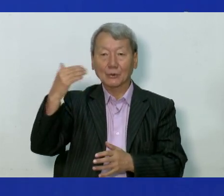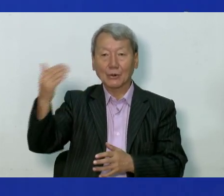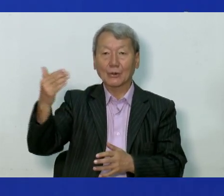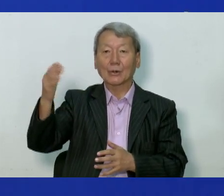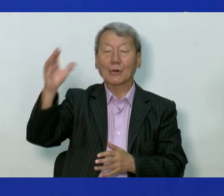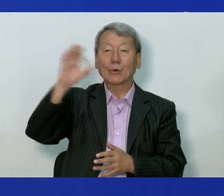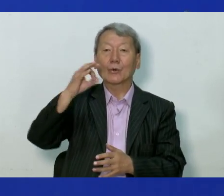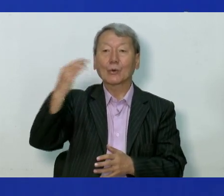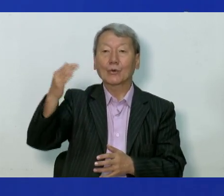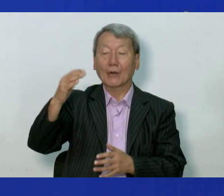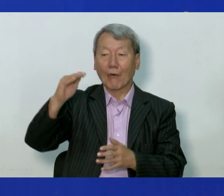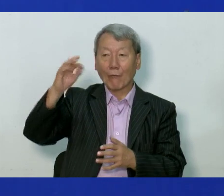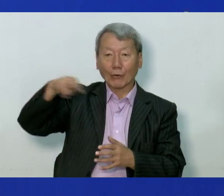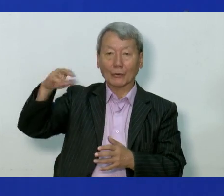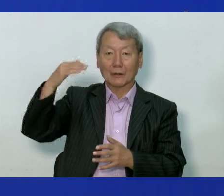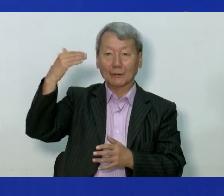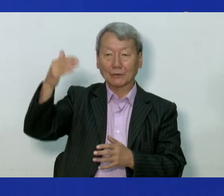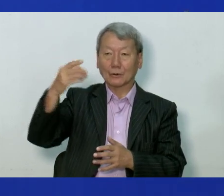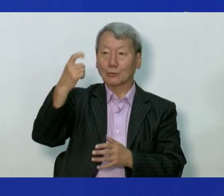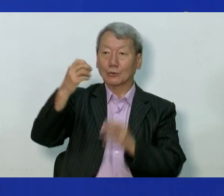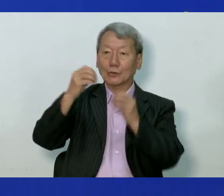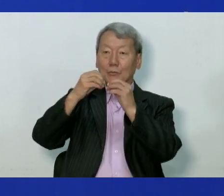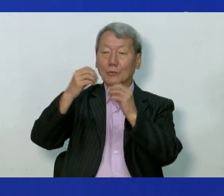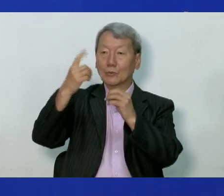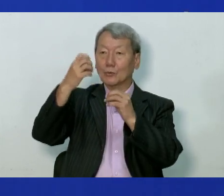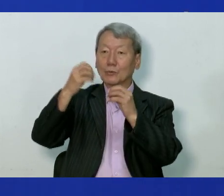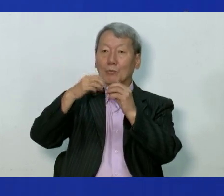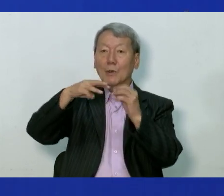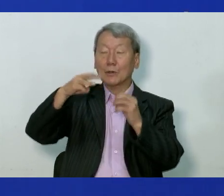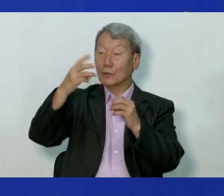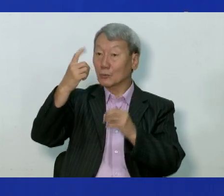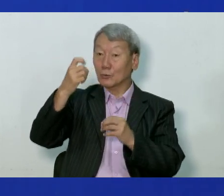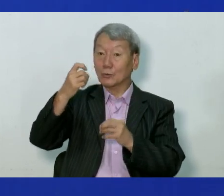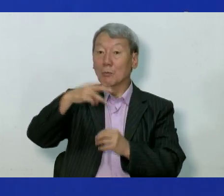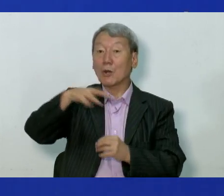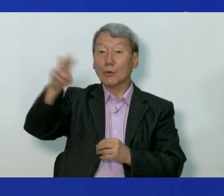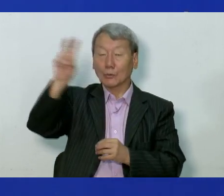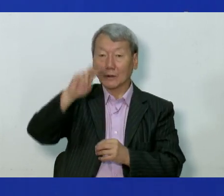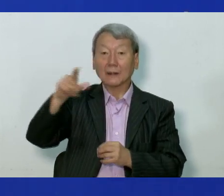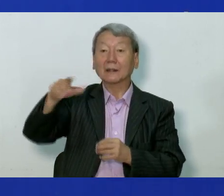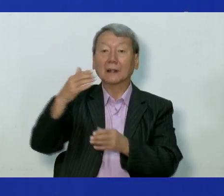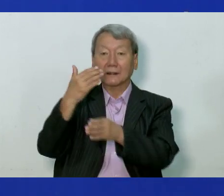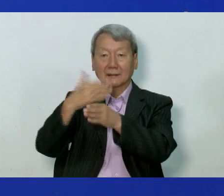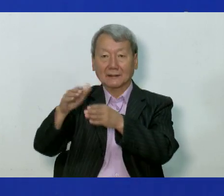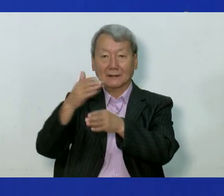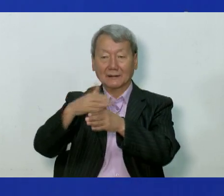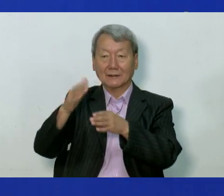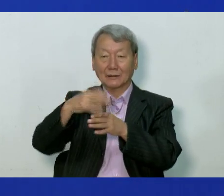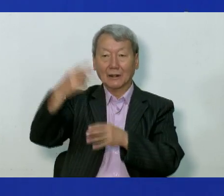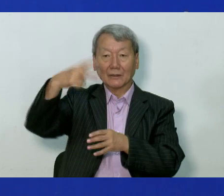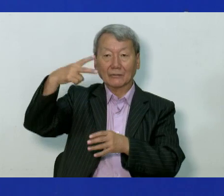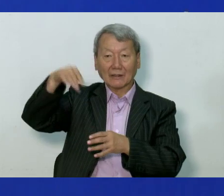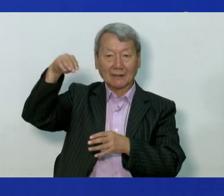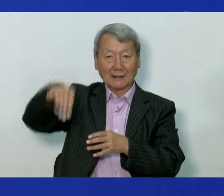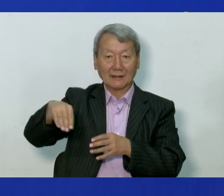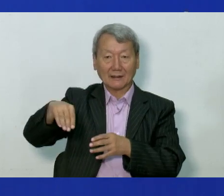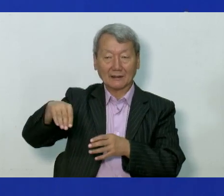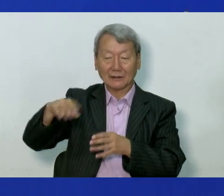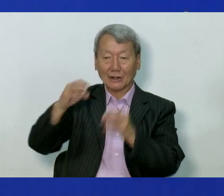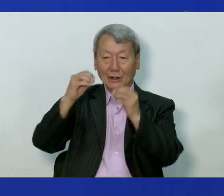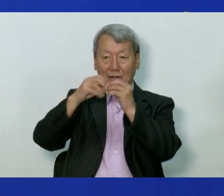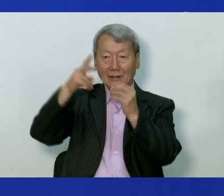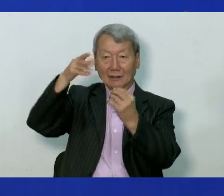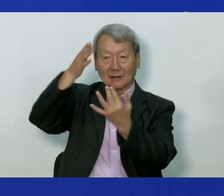турукташтыруу жана өнүктүрүү фондунан 100 миллион АКШ доллары, бул болсо насыя 20 жылга 10